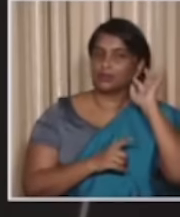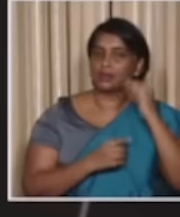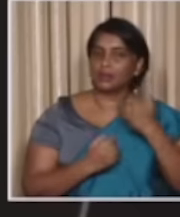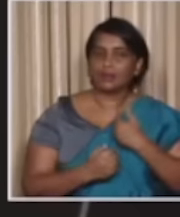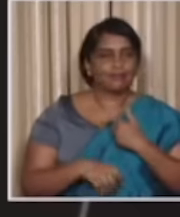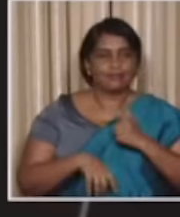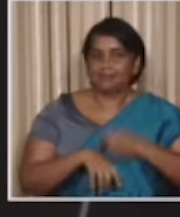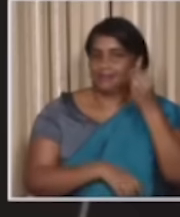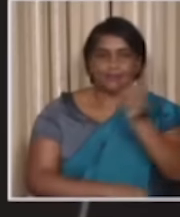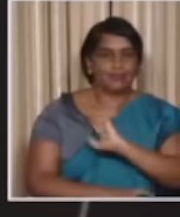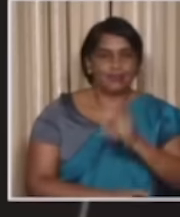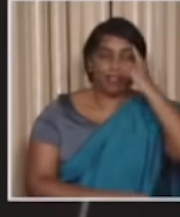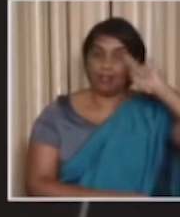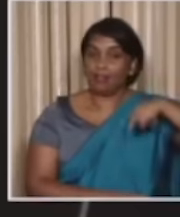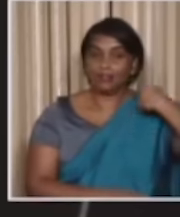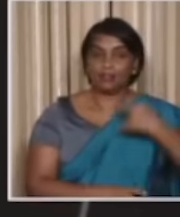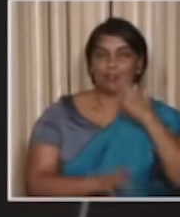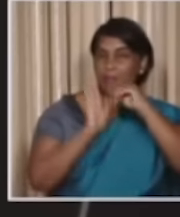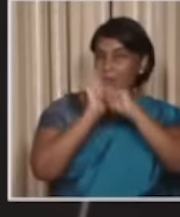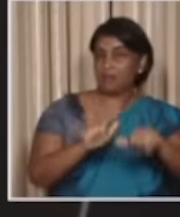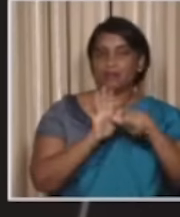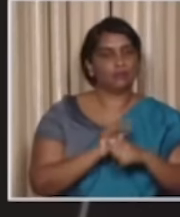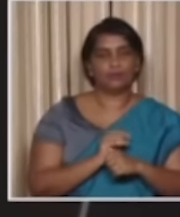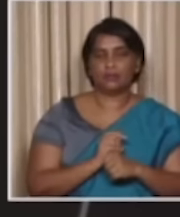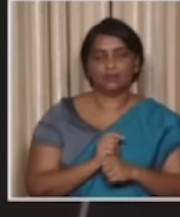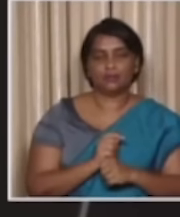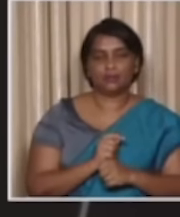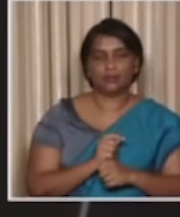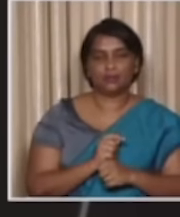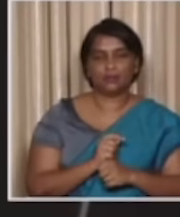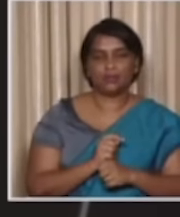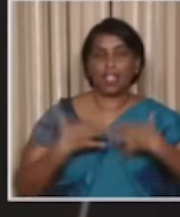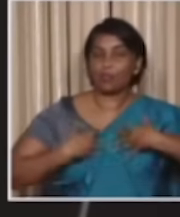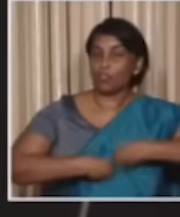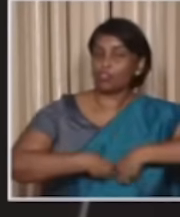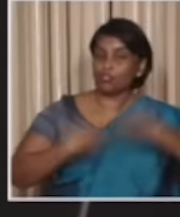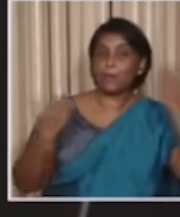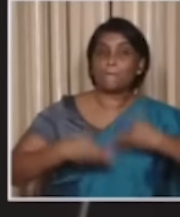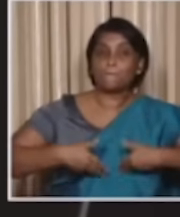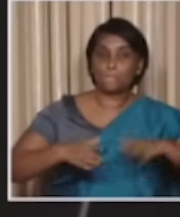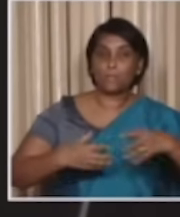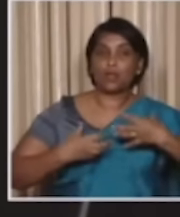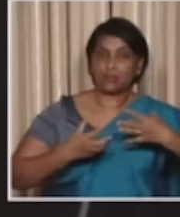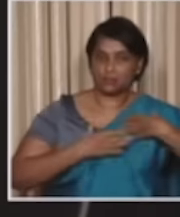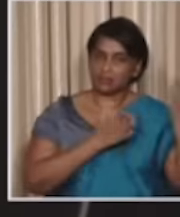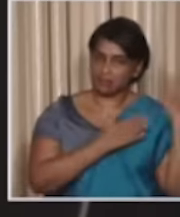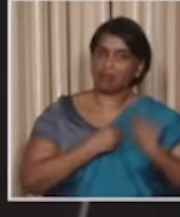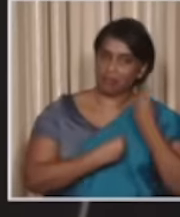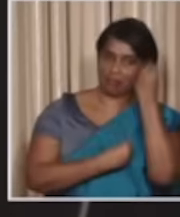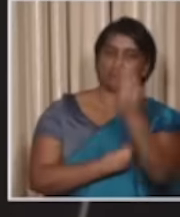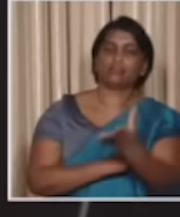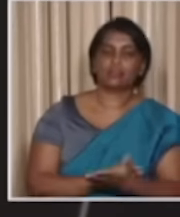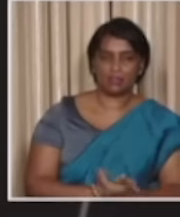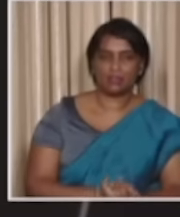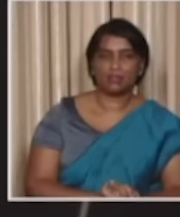මං ඉඩ දෙන්නේ නැහැ ඕන ඕන විදිහට ඕන ඔය ඇඳුම ගලවගෙන පාරට බහලා මේ සාරිය මම දෙන්නම් ඔබතුමාට ගරු